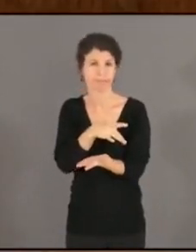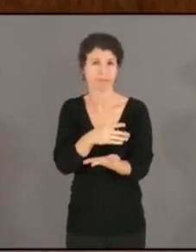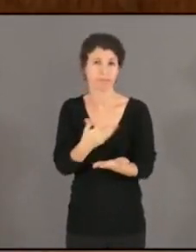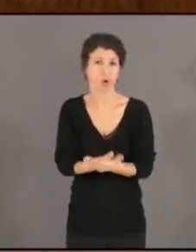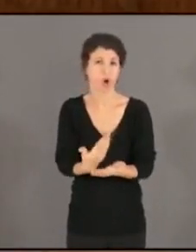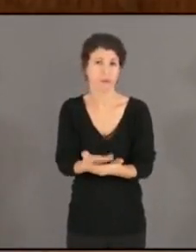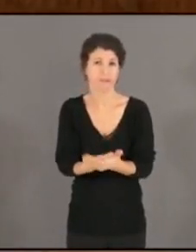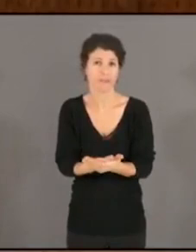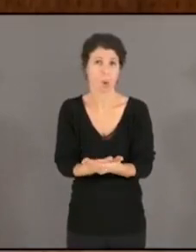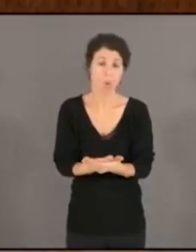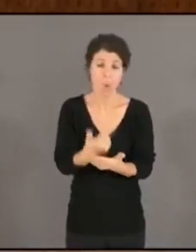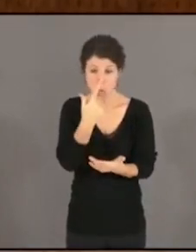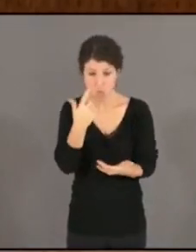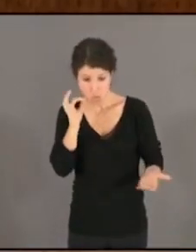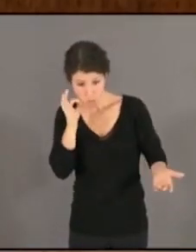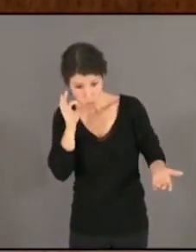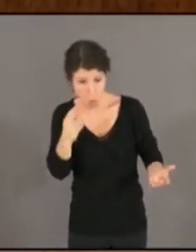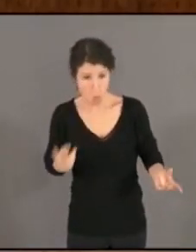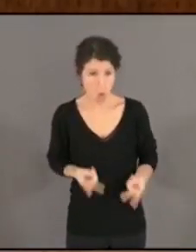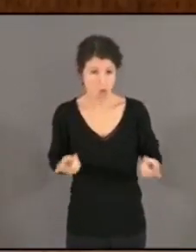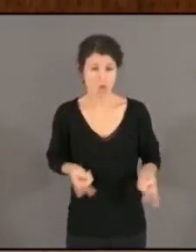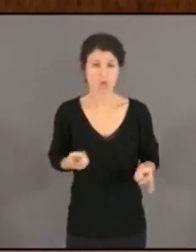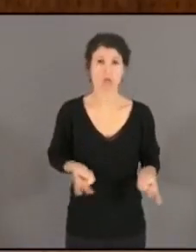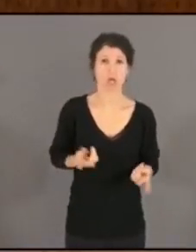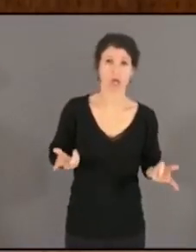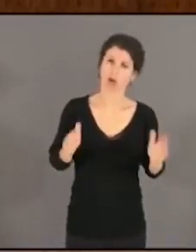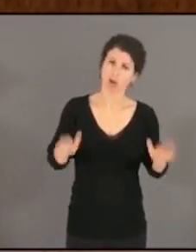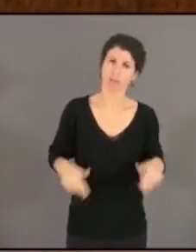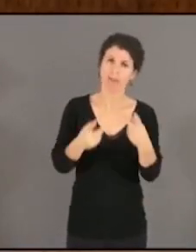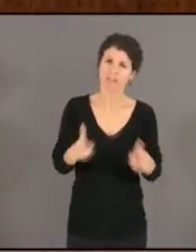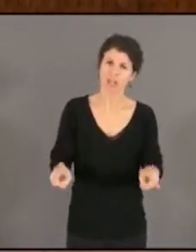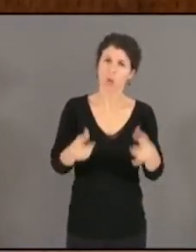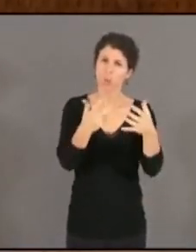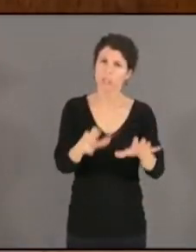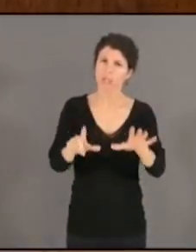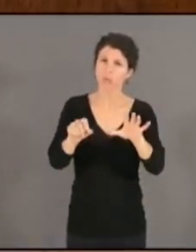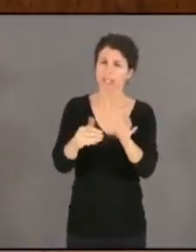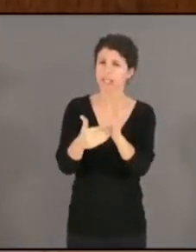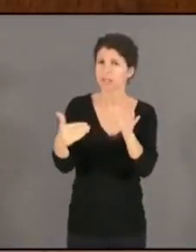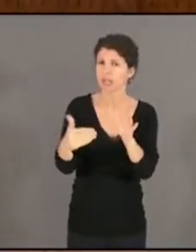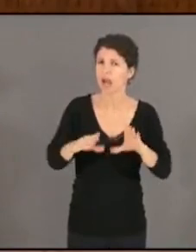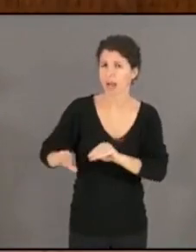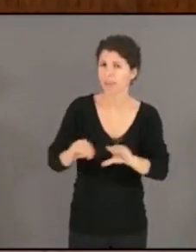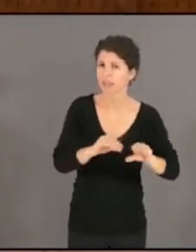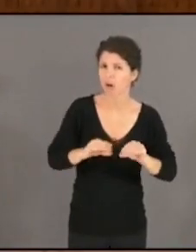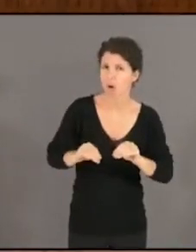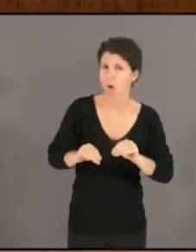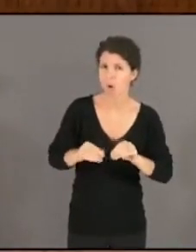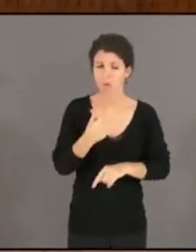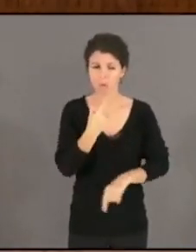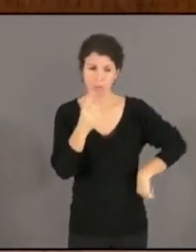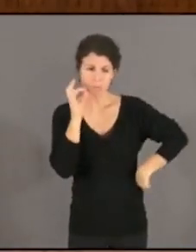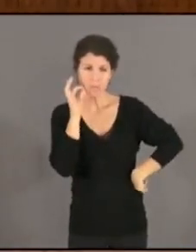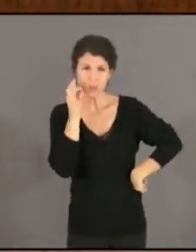une certaine légèreté pour une ville de 870 000 habitants, une légèreté